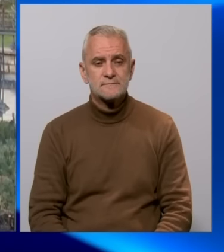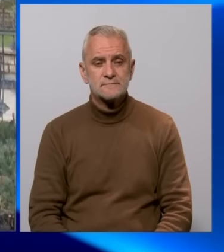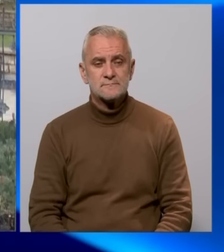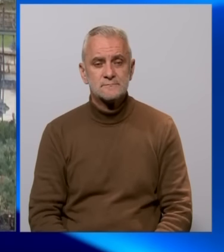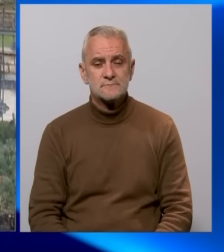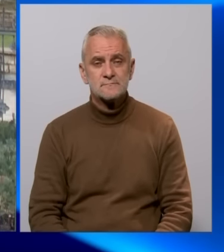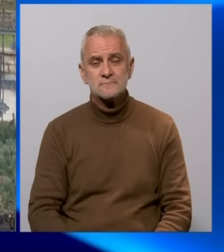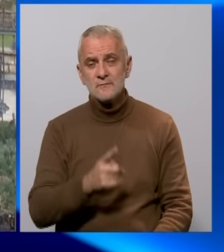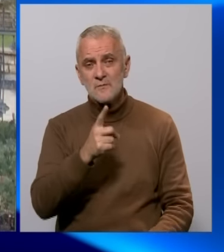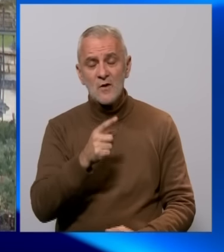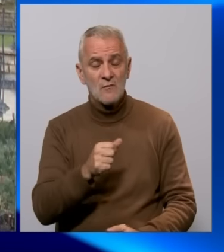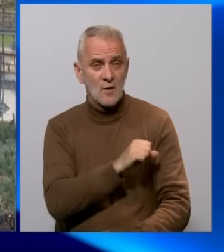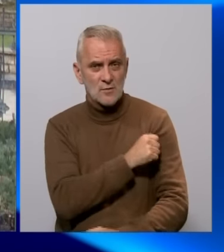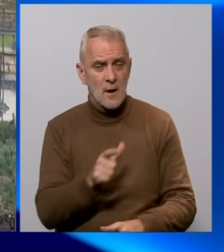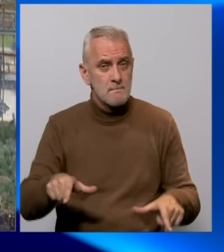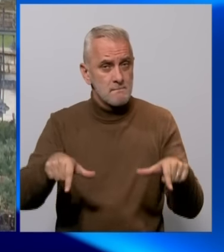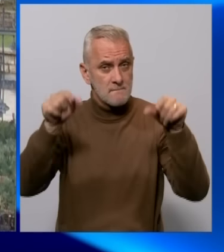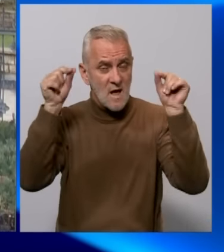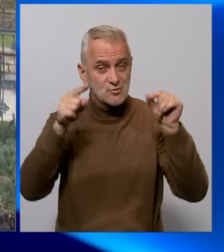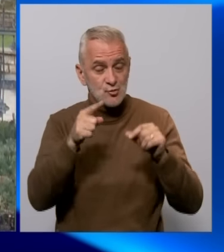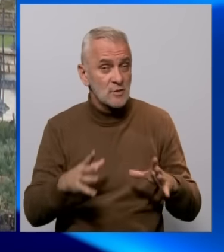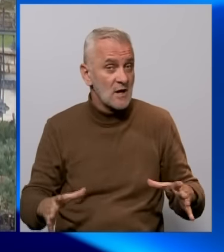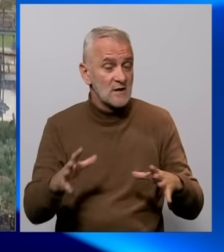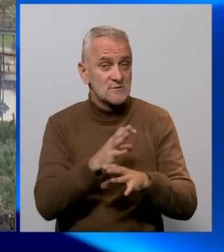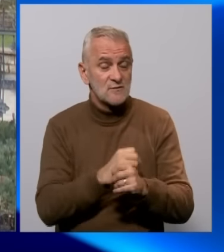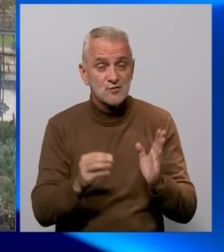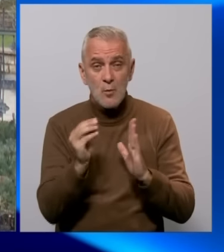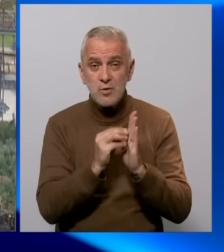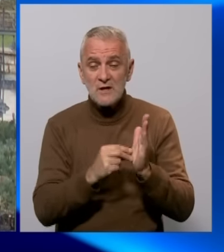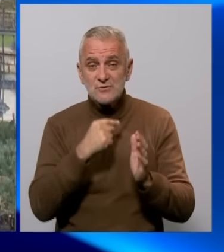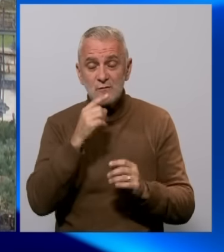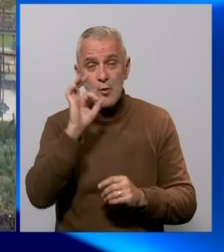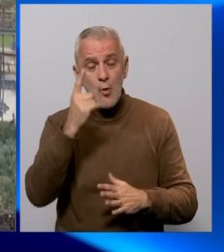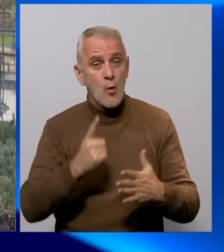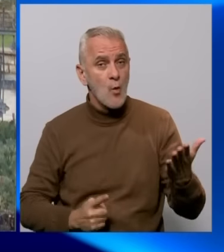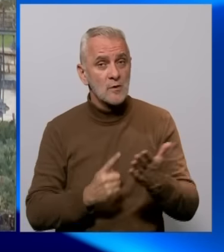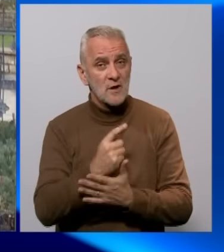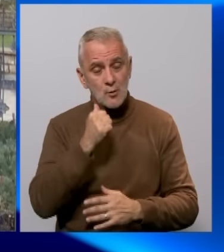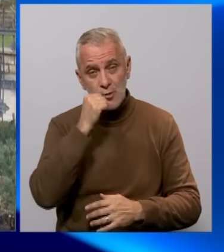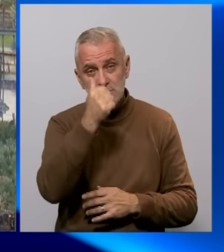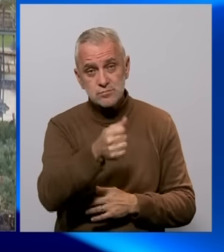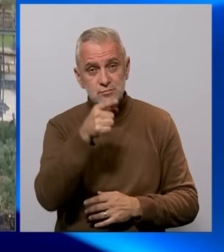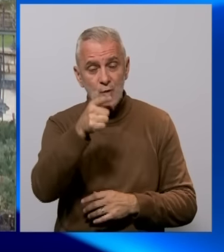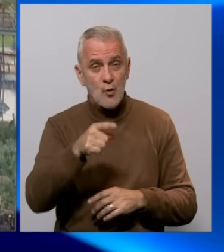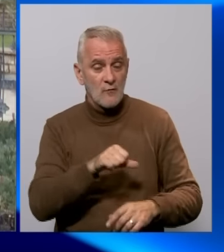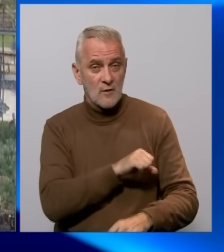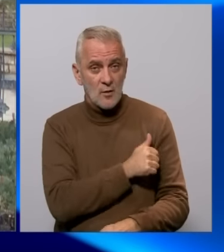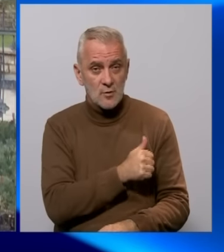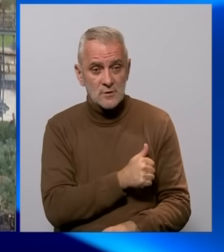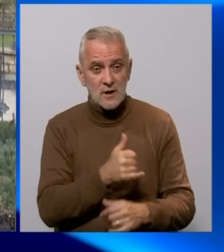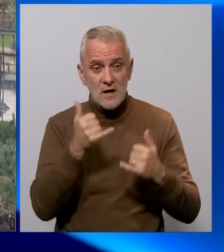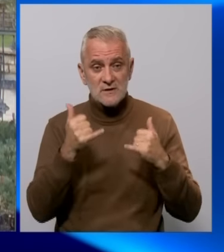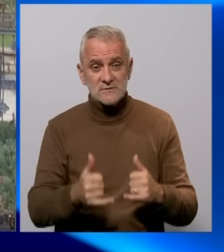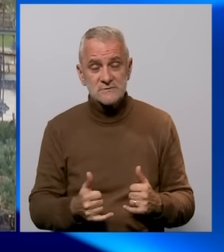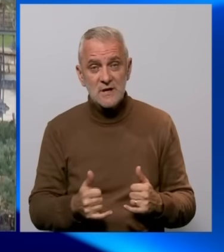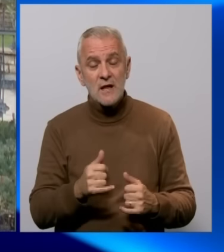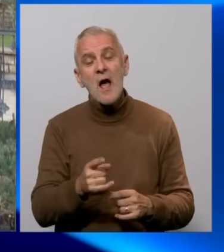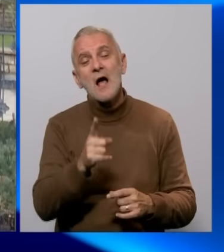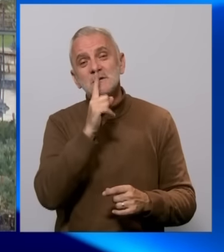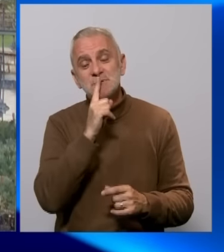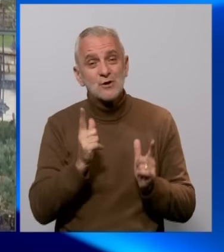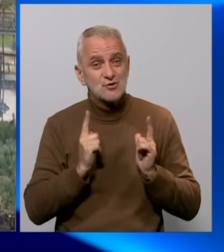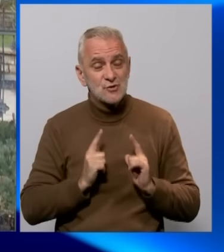Glavni dio sezone u Međugorju je završen i podaci govore o rekordnoj posjećenosti ove godine. Sada slijedi zatišje,